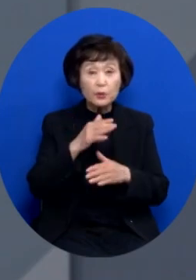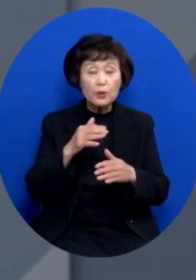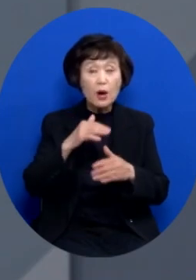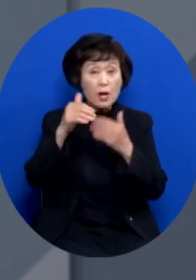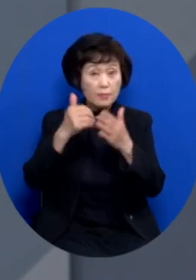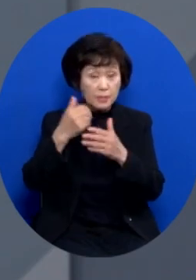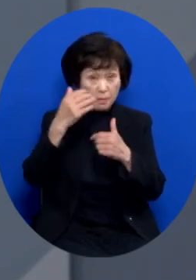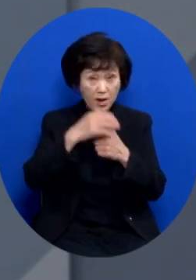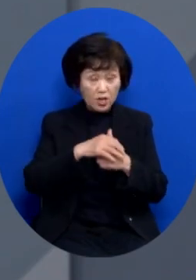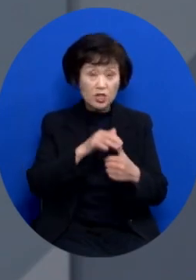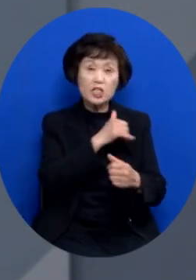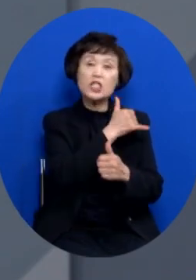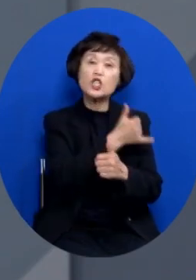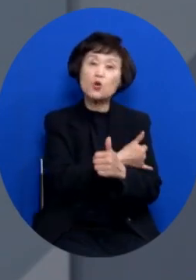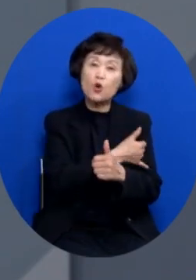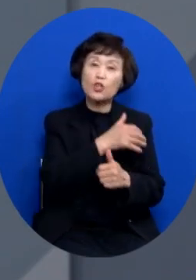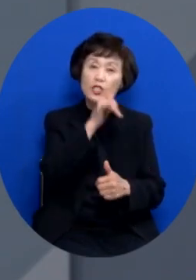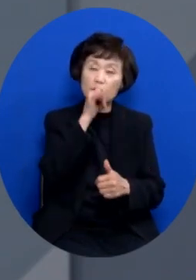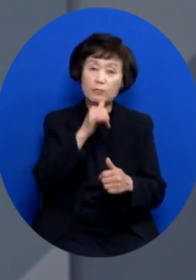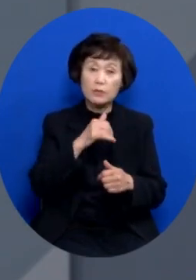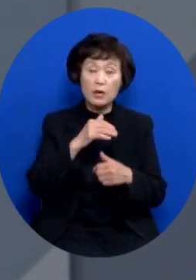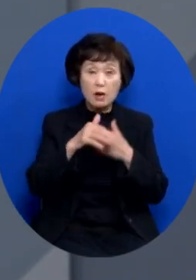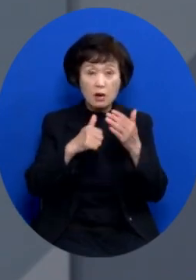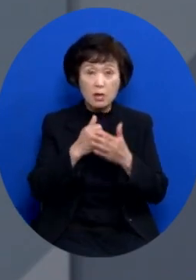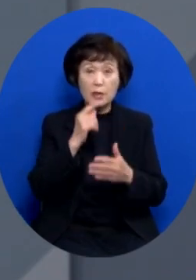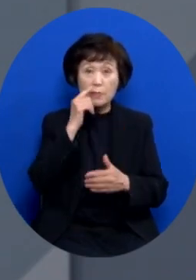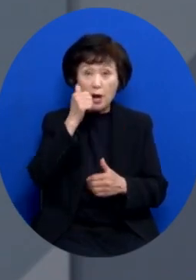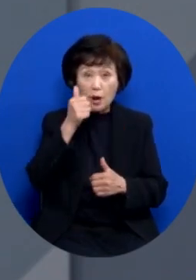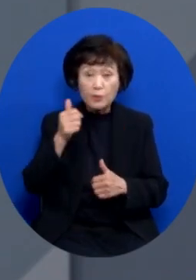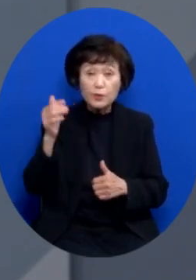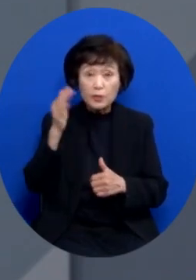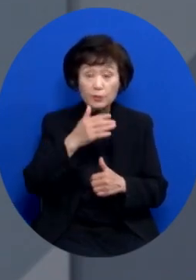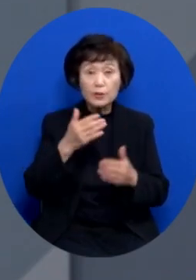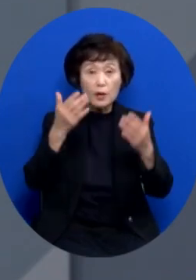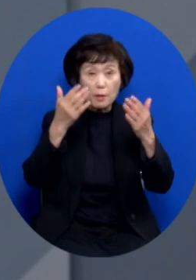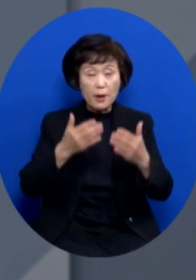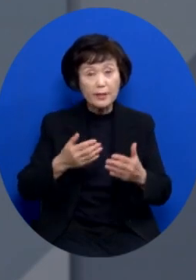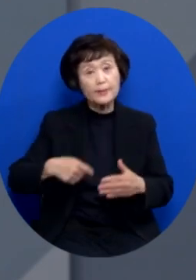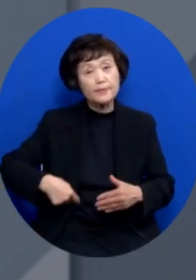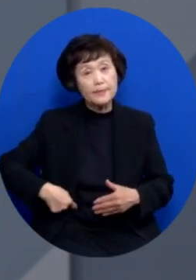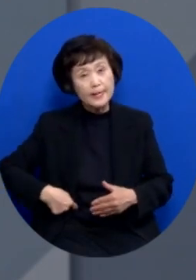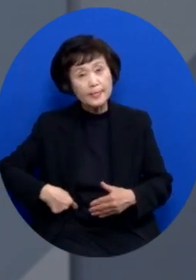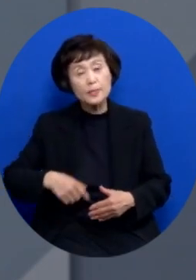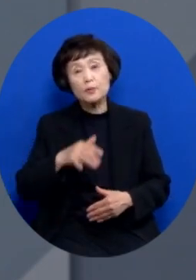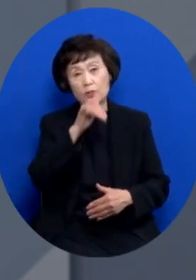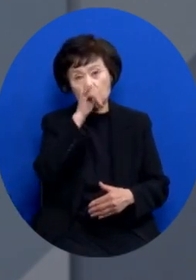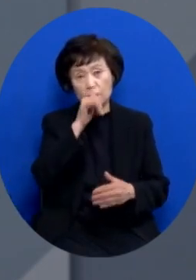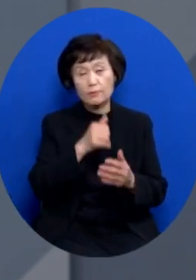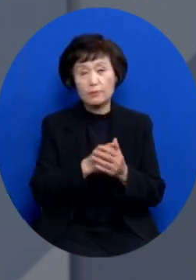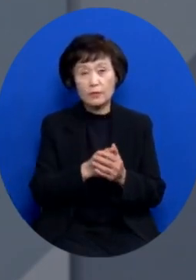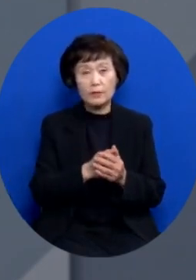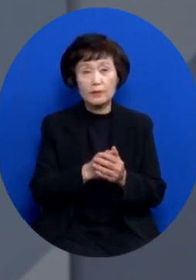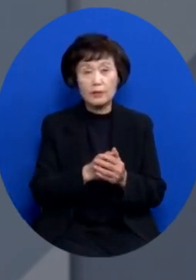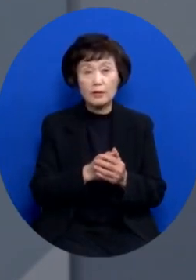제1주에도 천부로부터 즉 하나님 아버지로부터 받은 이성과 양심이라는 그런 용어가 나와요. 이게 천부적 인권이에요. 천부적 인권이